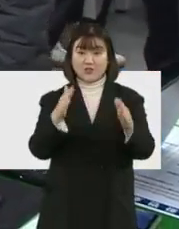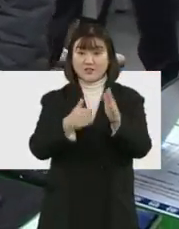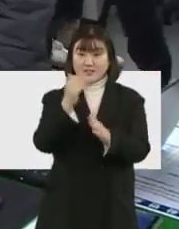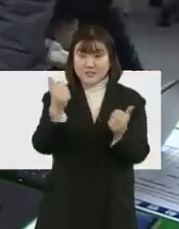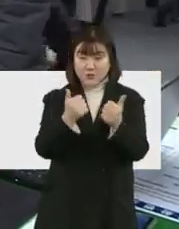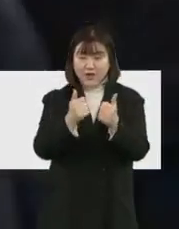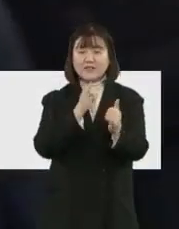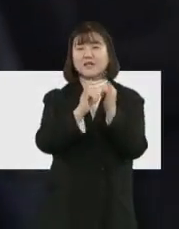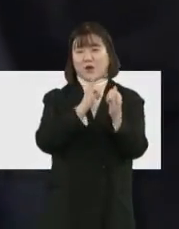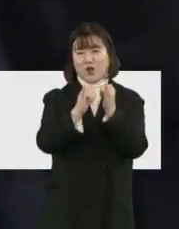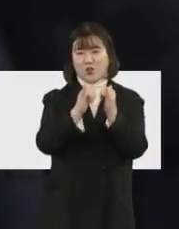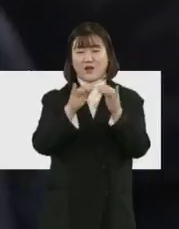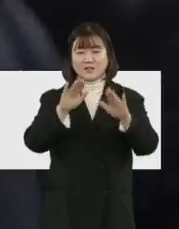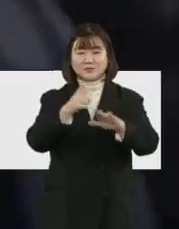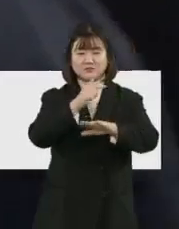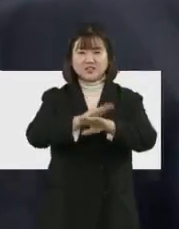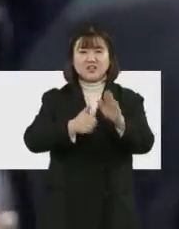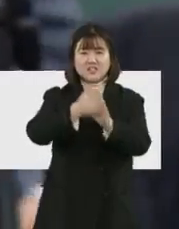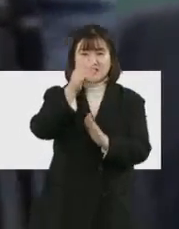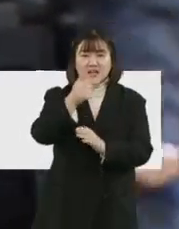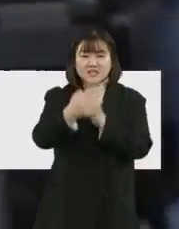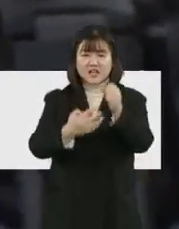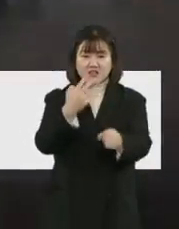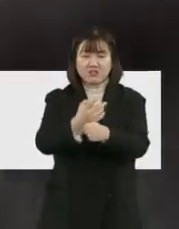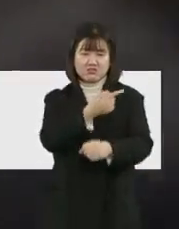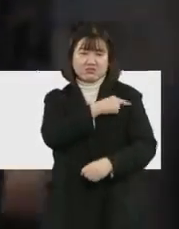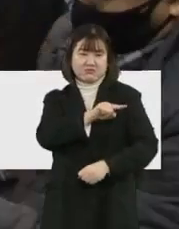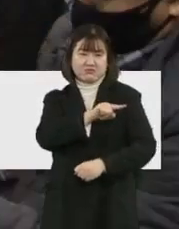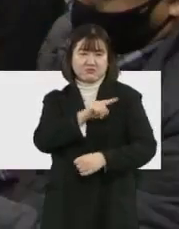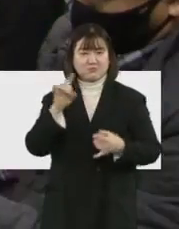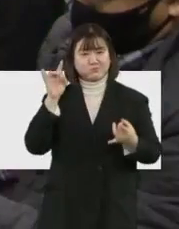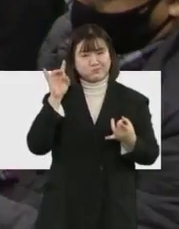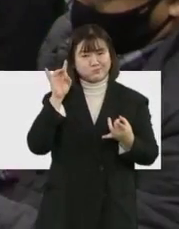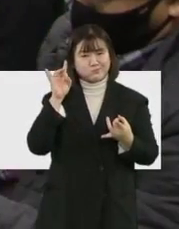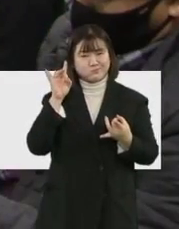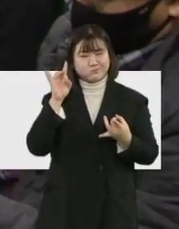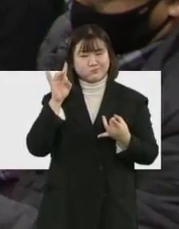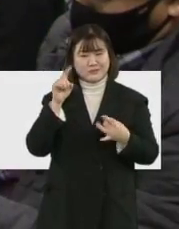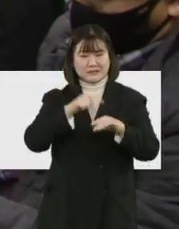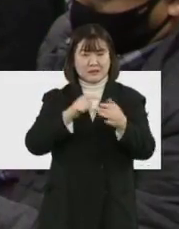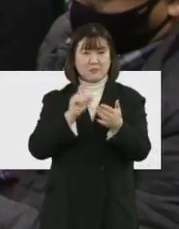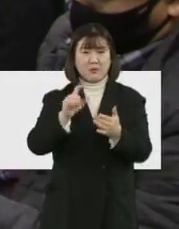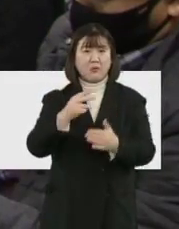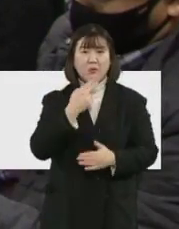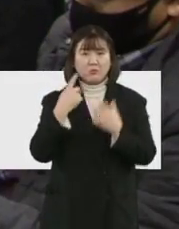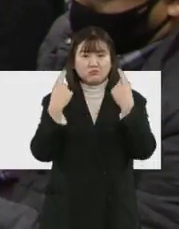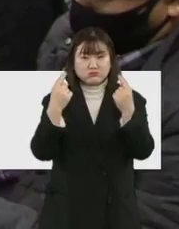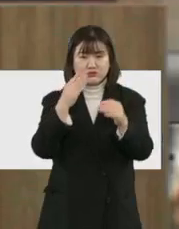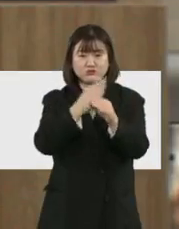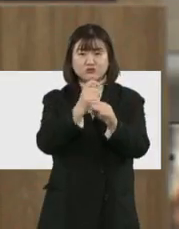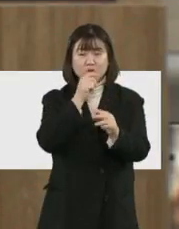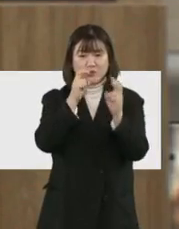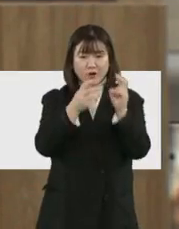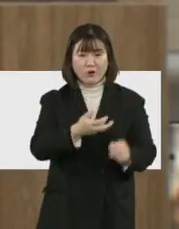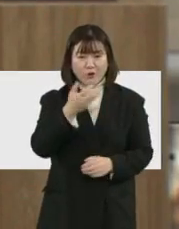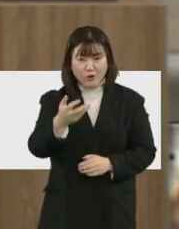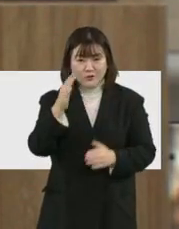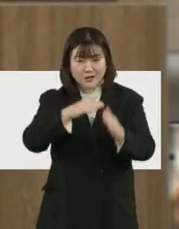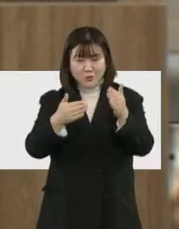기자회견을 열고 현대 전시장에 자녀는 무능과 무기력 무 소신으로 일관했다 며 중소 벤처기업 부와